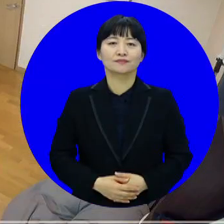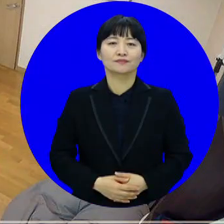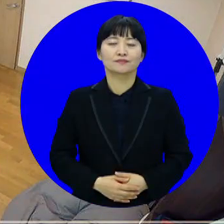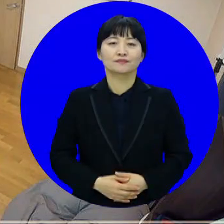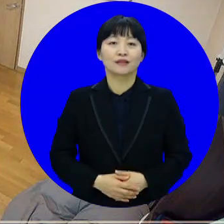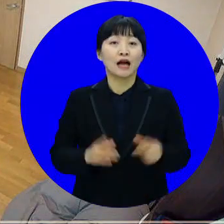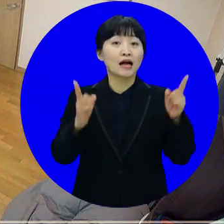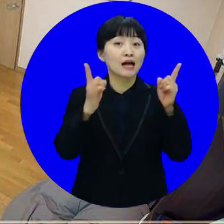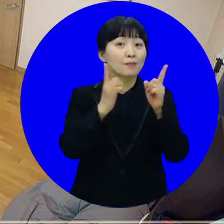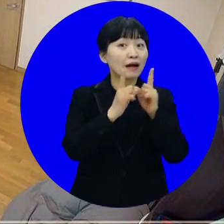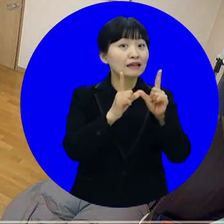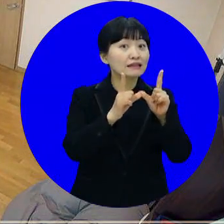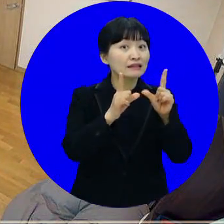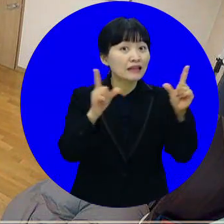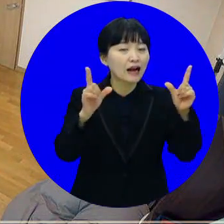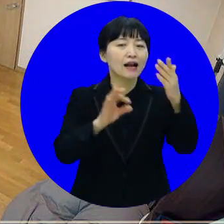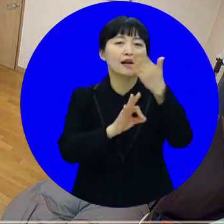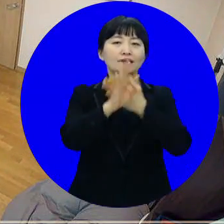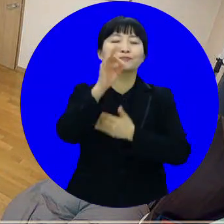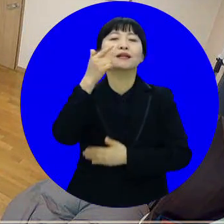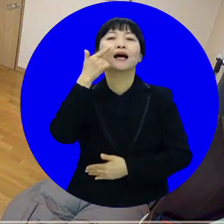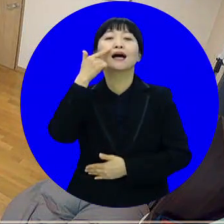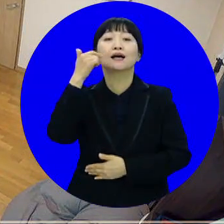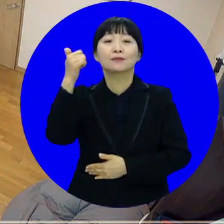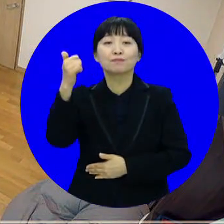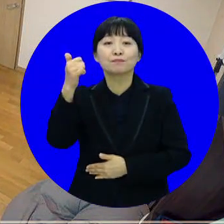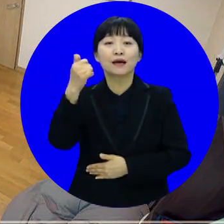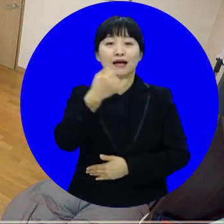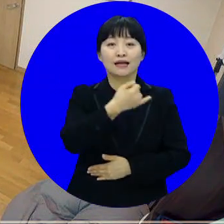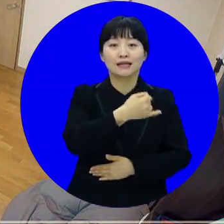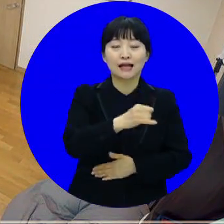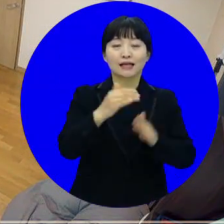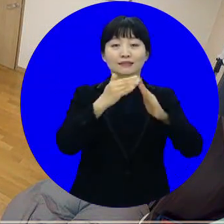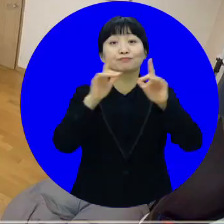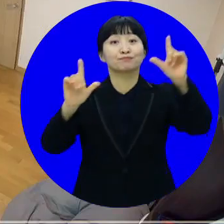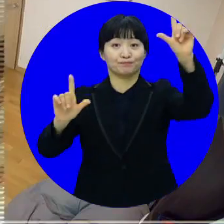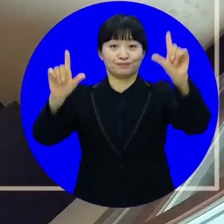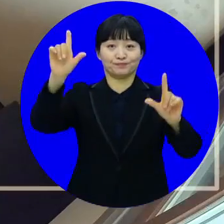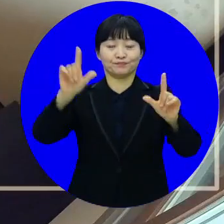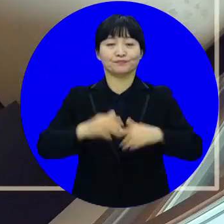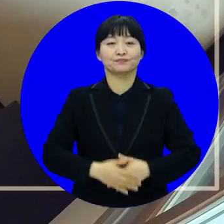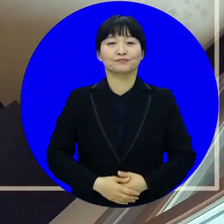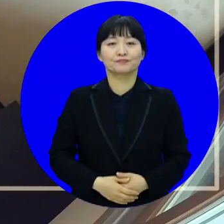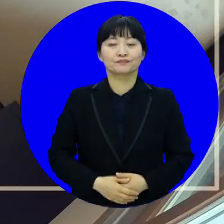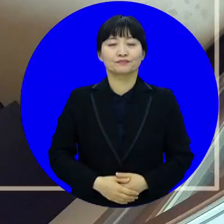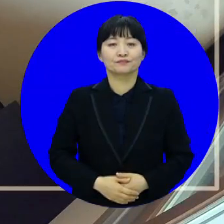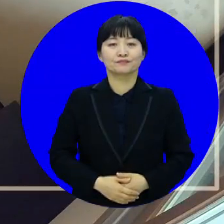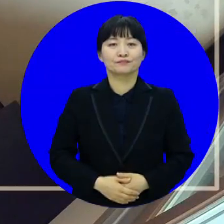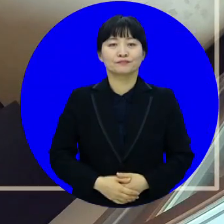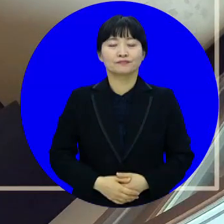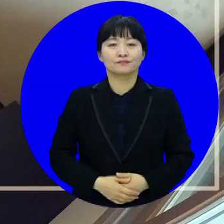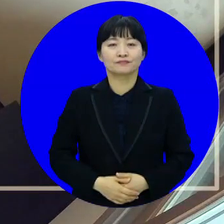면접 교섭이 있는 당일날 아침, 아빠 호윤 씨와 미나네 집 풍경입니다.